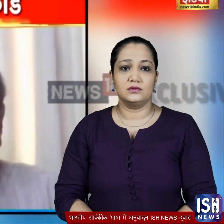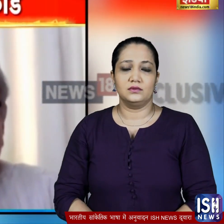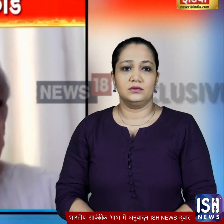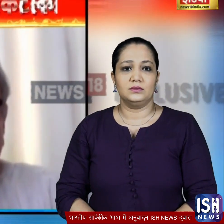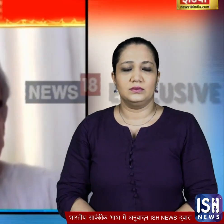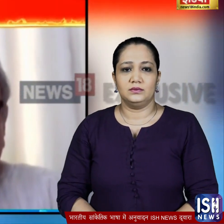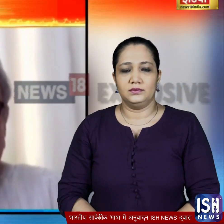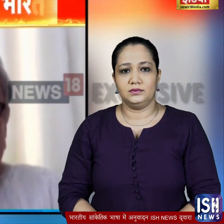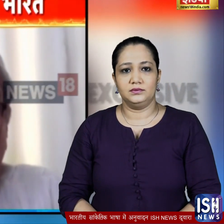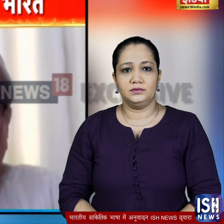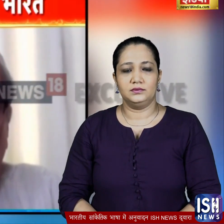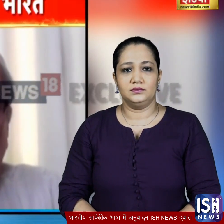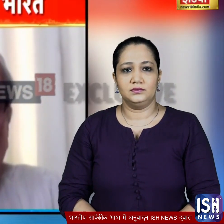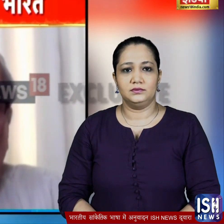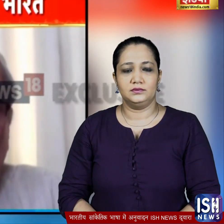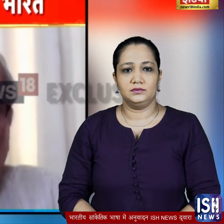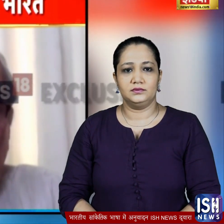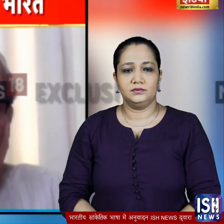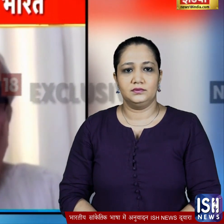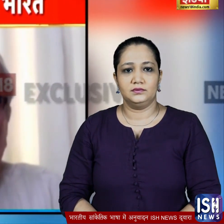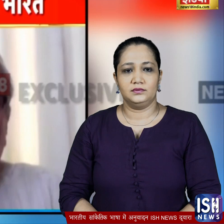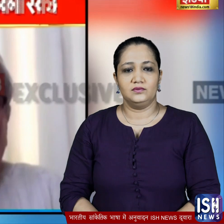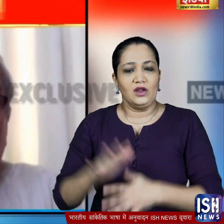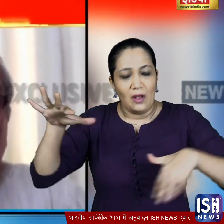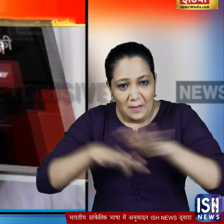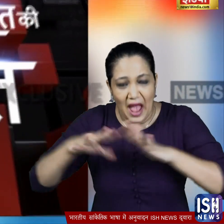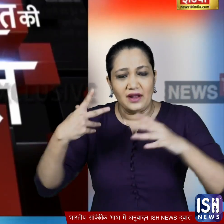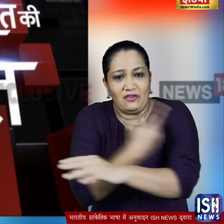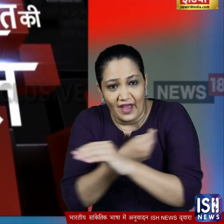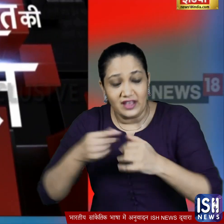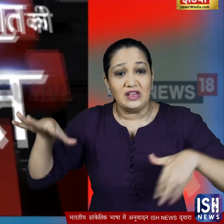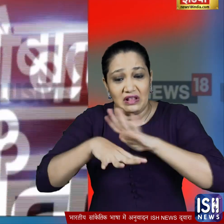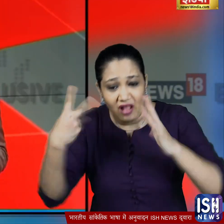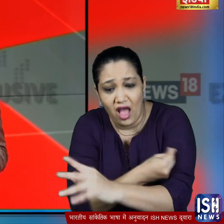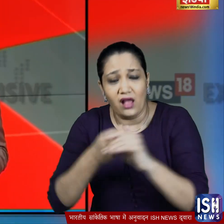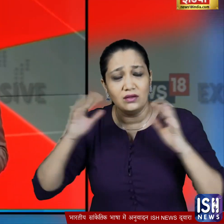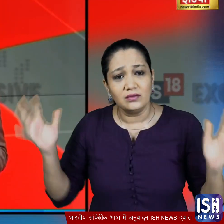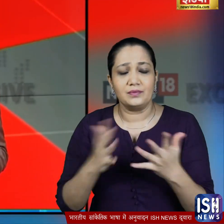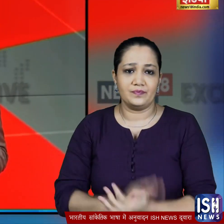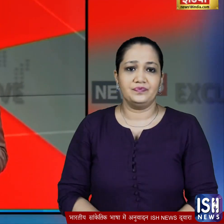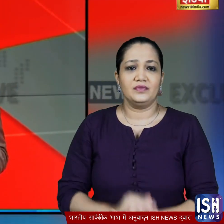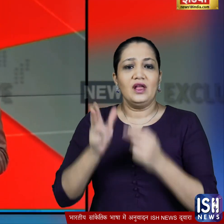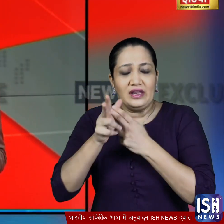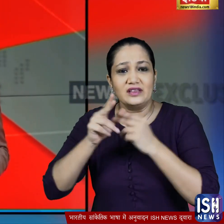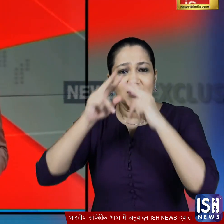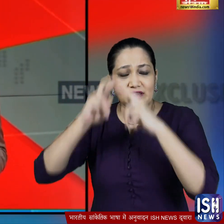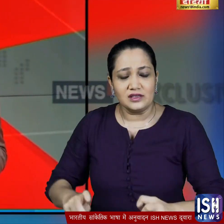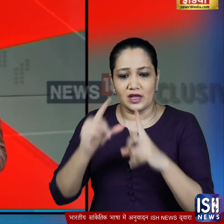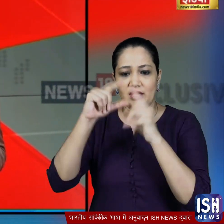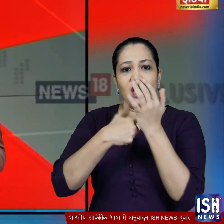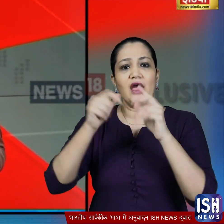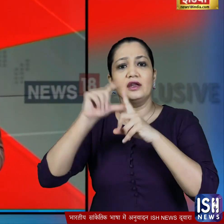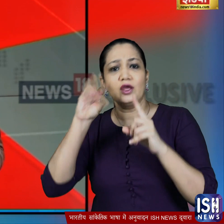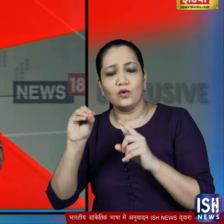एक पूरा का पूरा अभियान चलाया जा रहा है। और सेना के लिए रिसर्च करने वाली संस्था DRDO